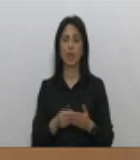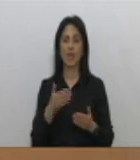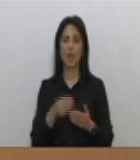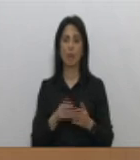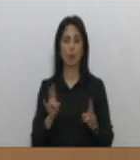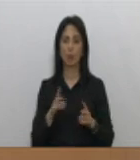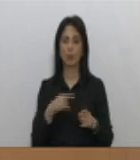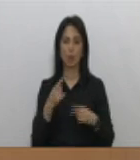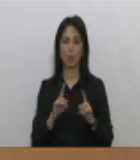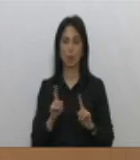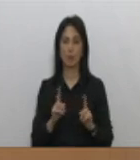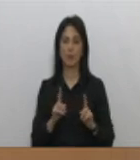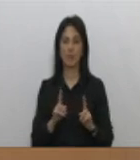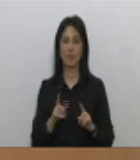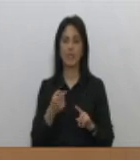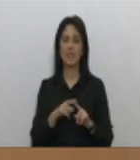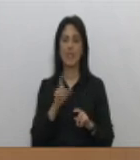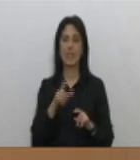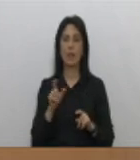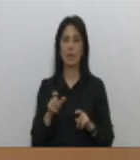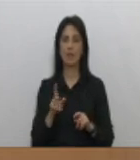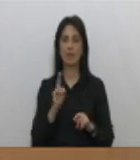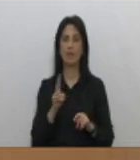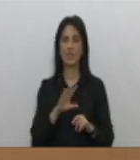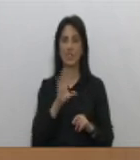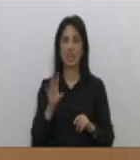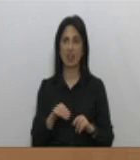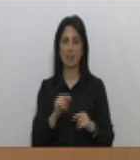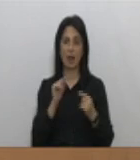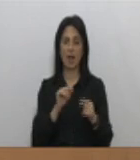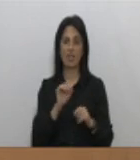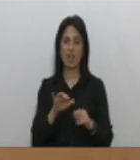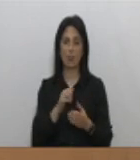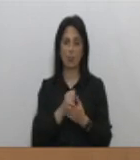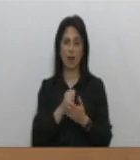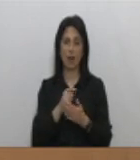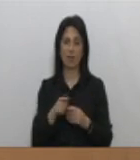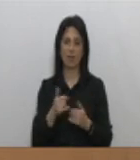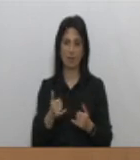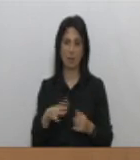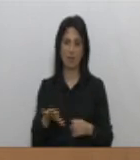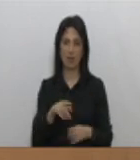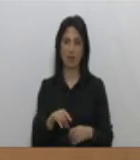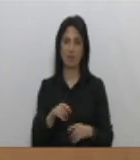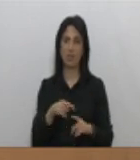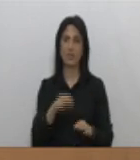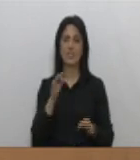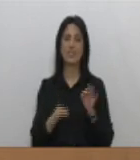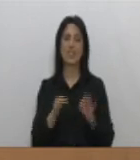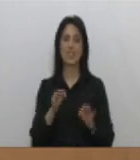აქ ნუსაუბრობთ. Ის ადამიანები, ვინც ყველაფერი ანტიევროპული გააკეთეთ ამ ქვეყანაში.